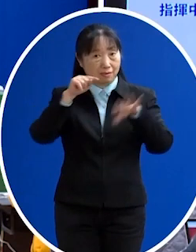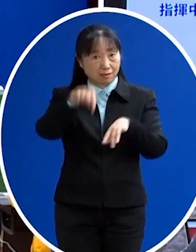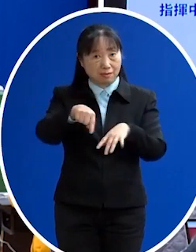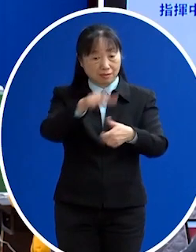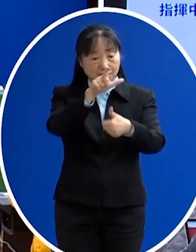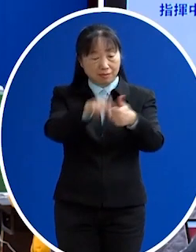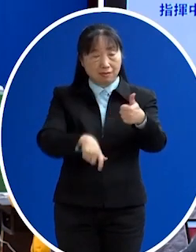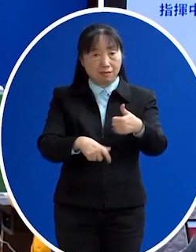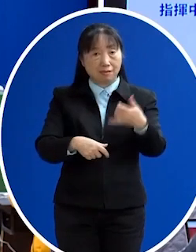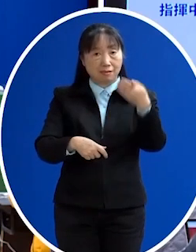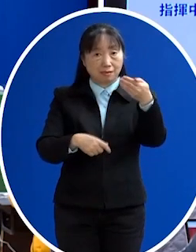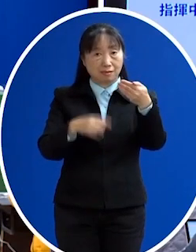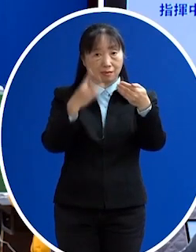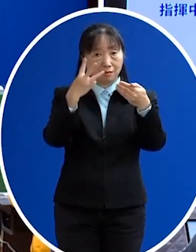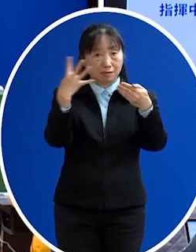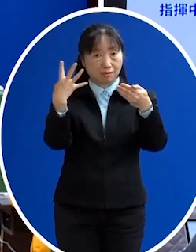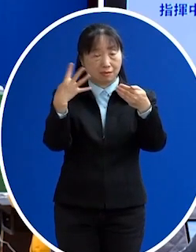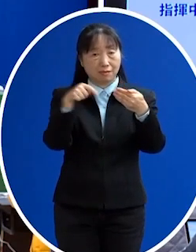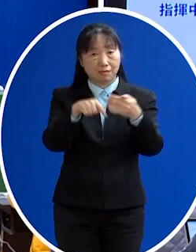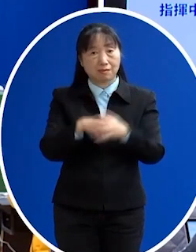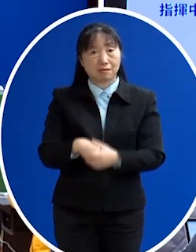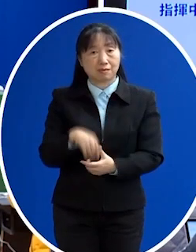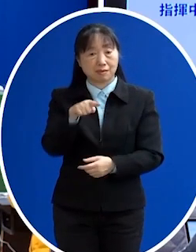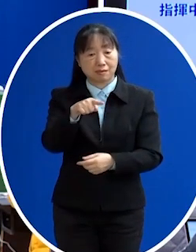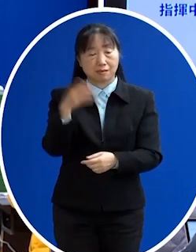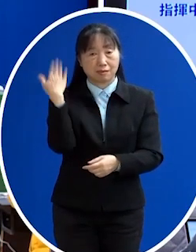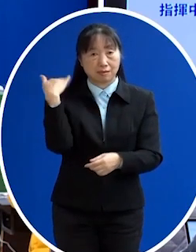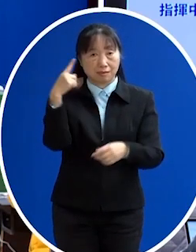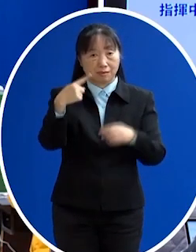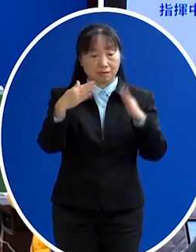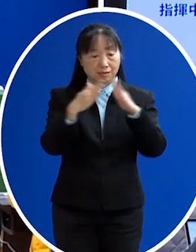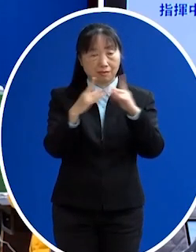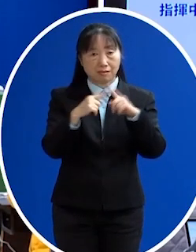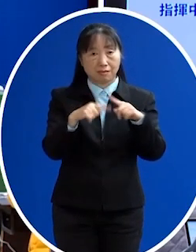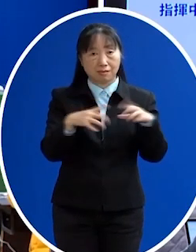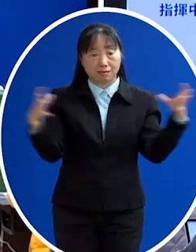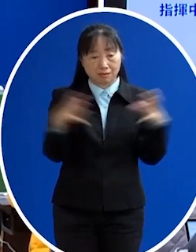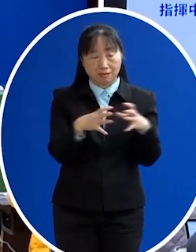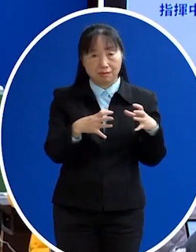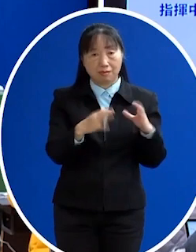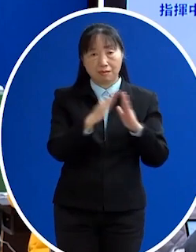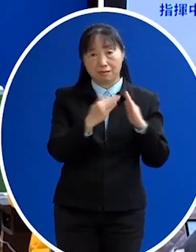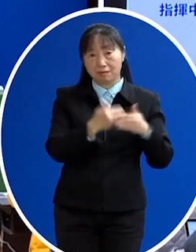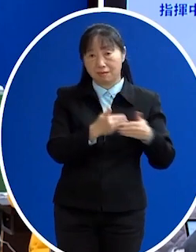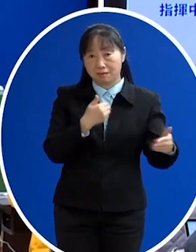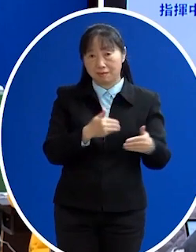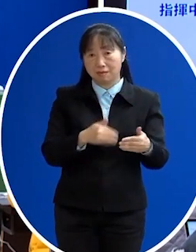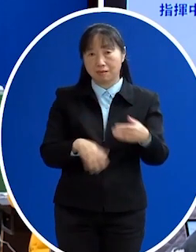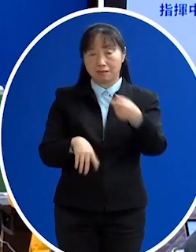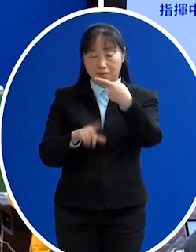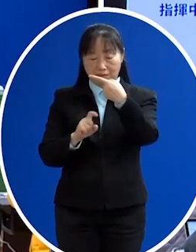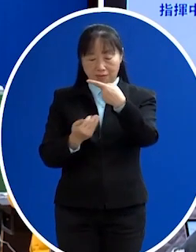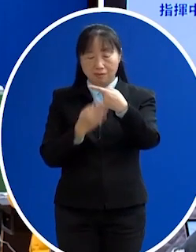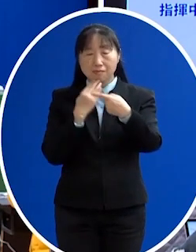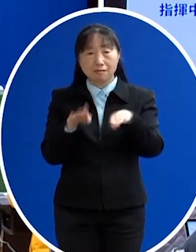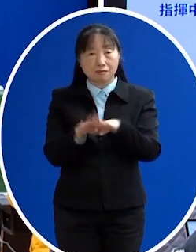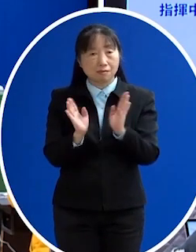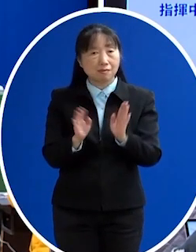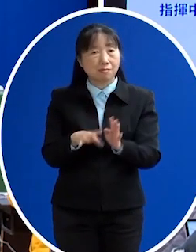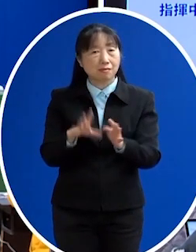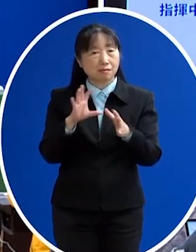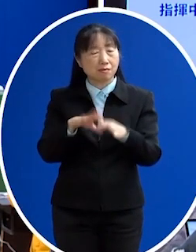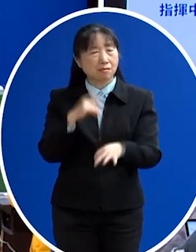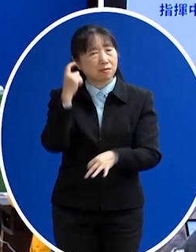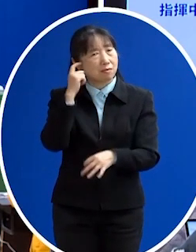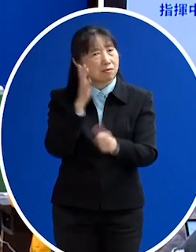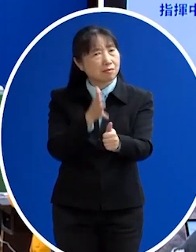案934，他们当初一家人是有一起隔离，那1月19号开始隔离，那在想了